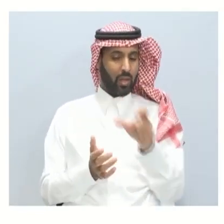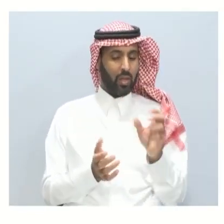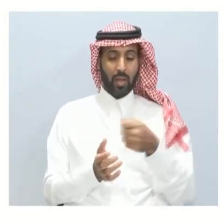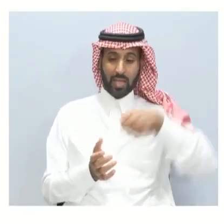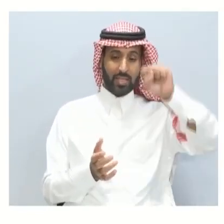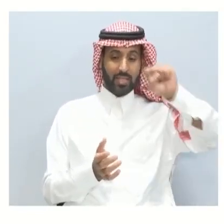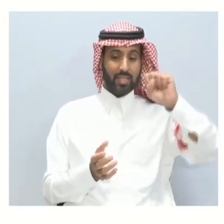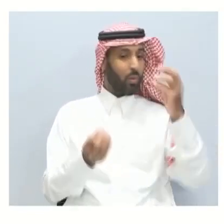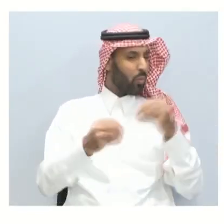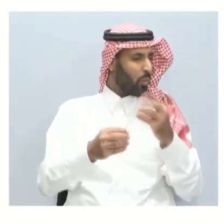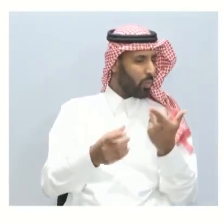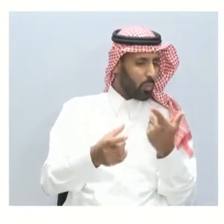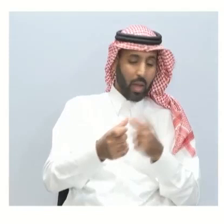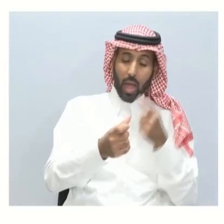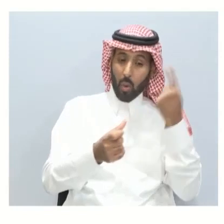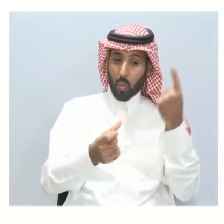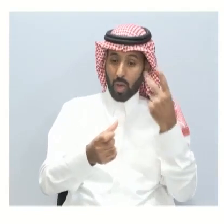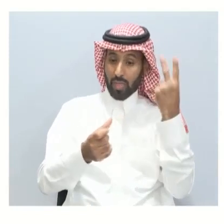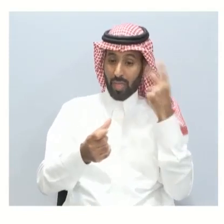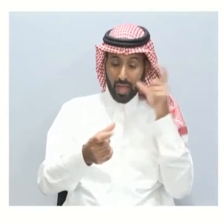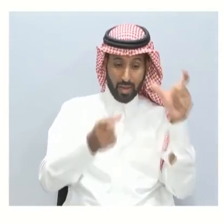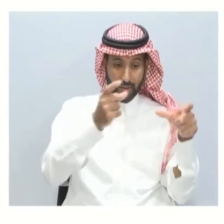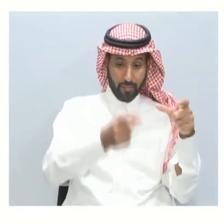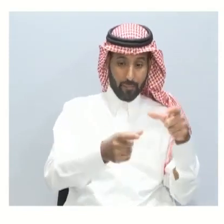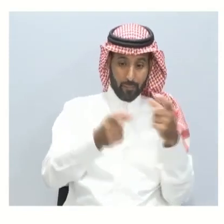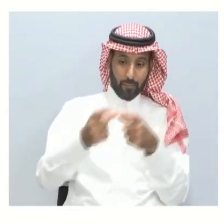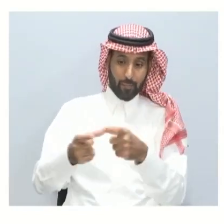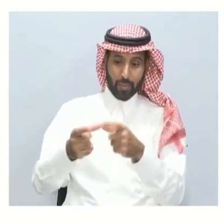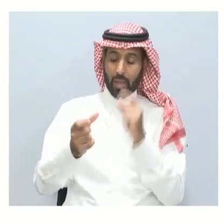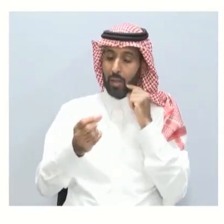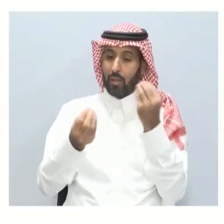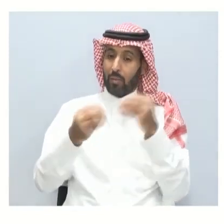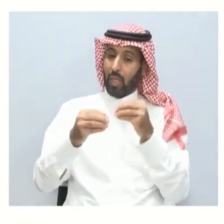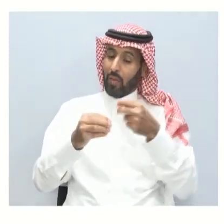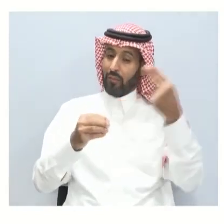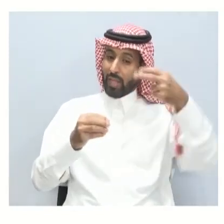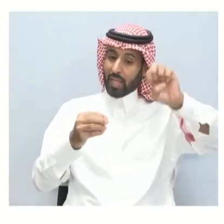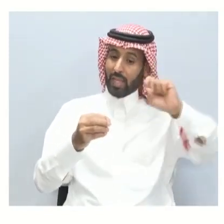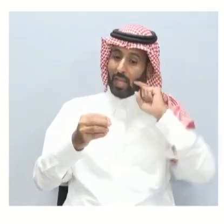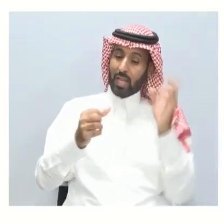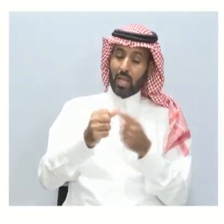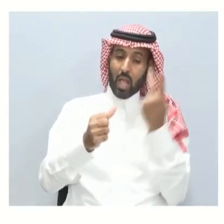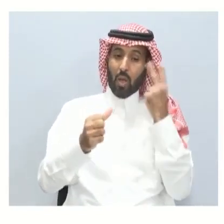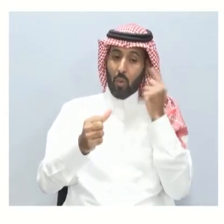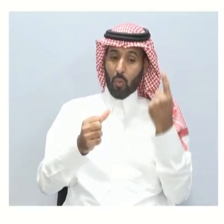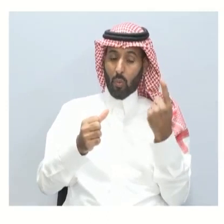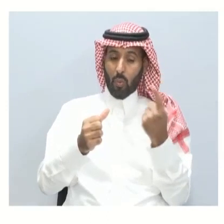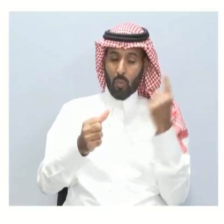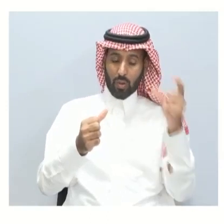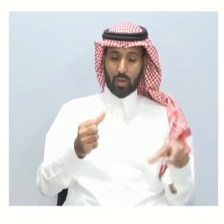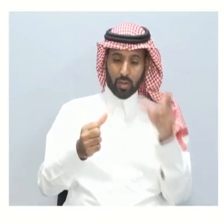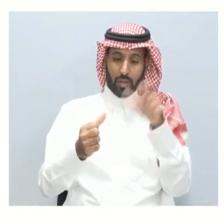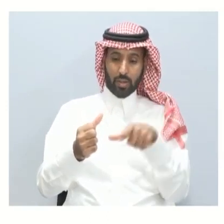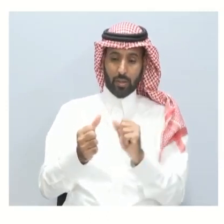هي عناصر المجموعه الاولى والثانيه في الجدول الدوري بالاضافه الى الهيليوم اذا تتكون من عناصر مجموعتين الاولى والثانيه